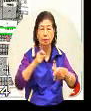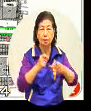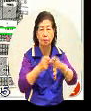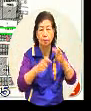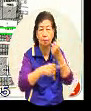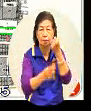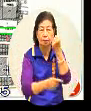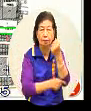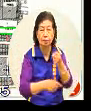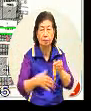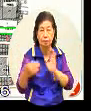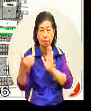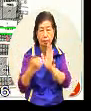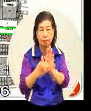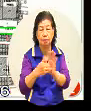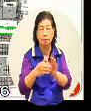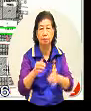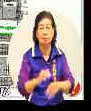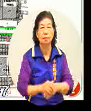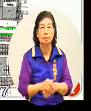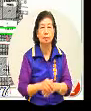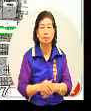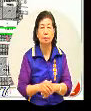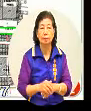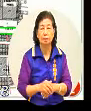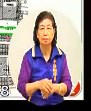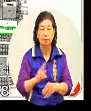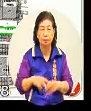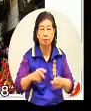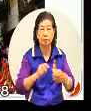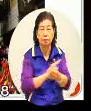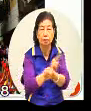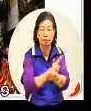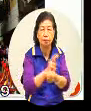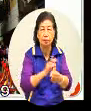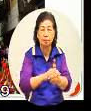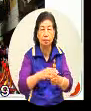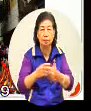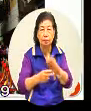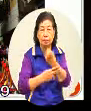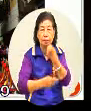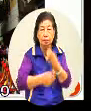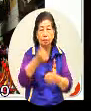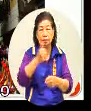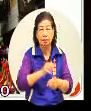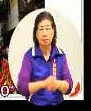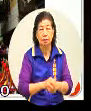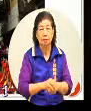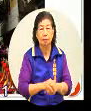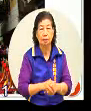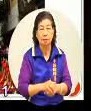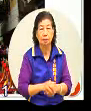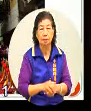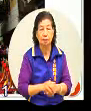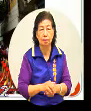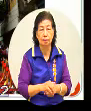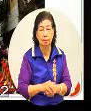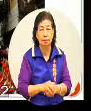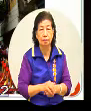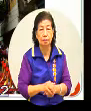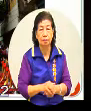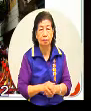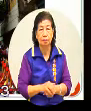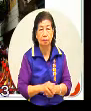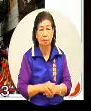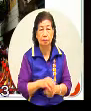要60公尺无通，啊，咱林里长呢，咱的林里长哈、啊，会使讲